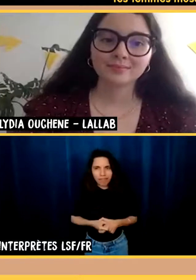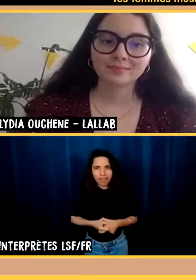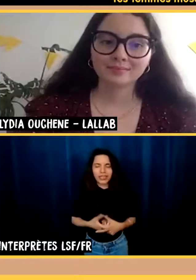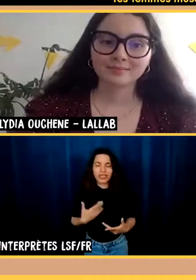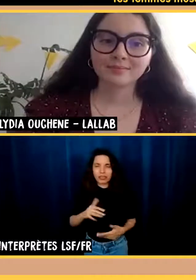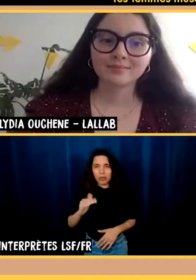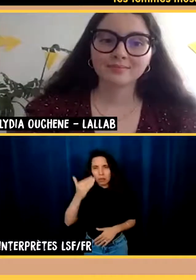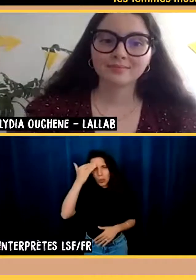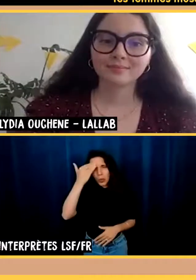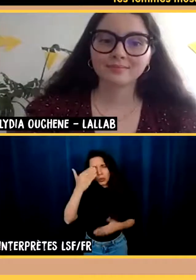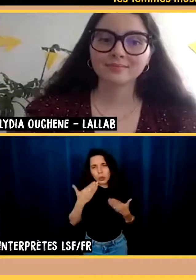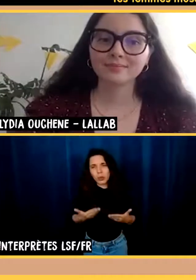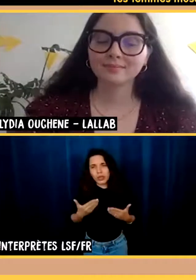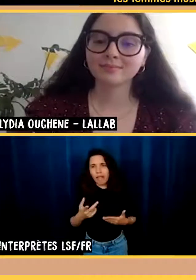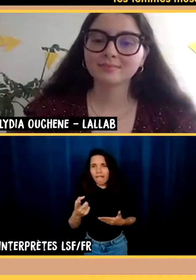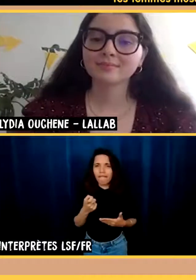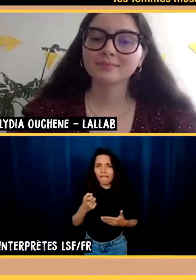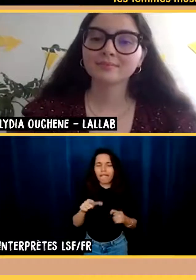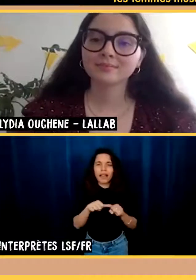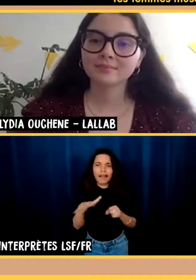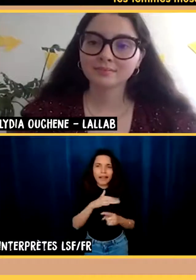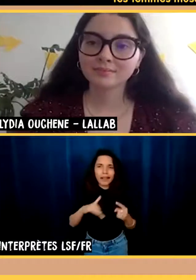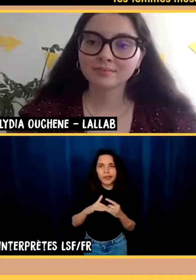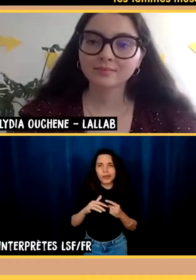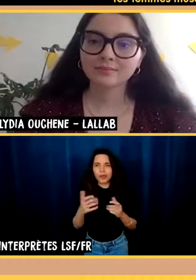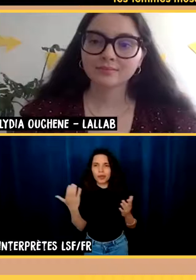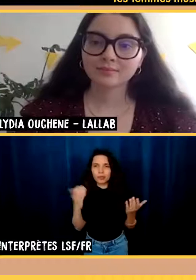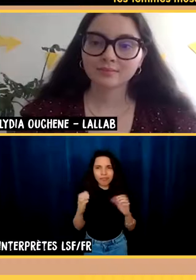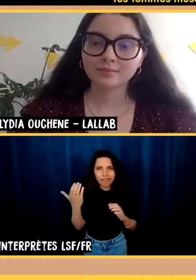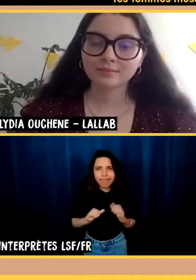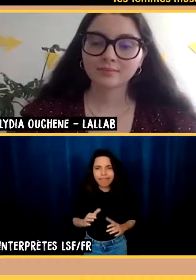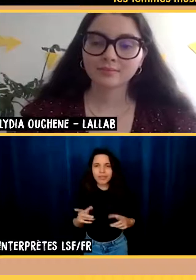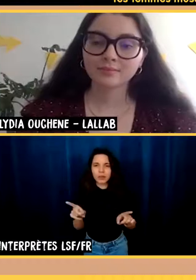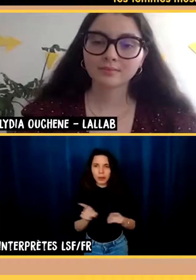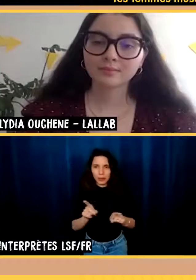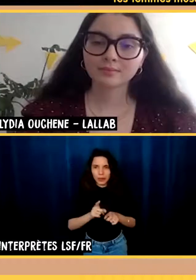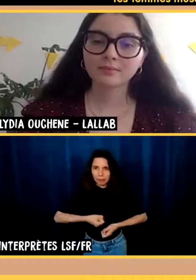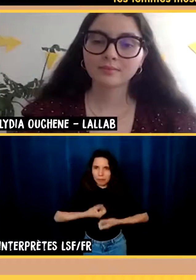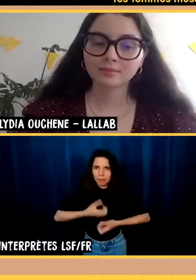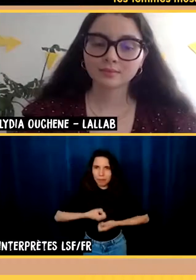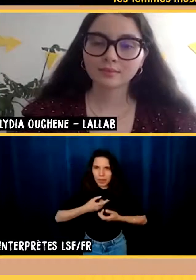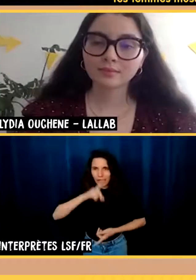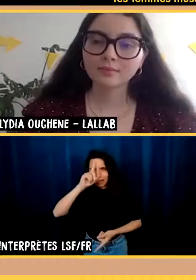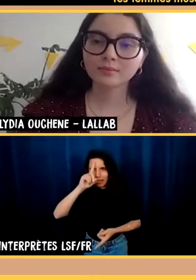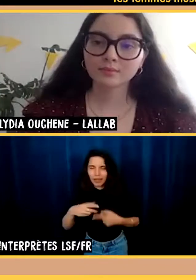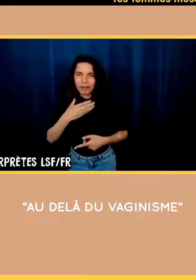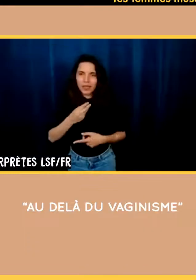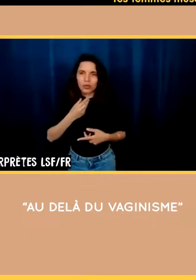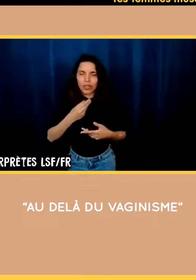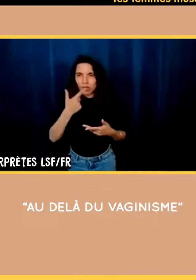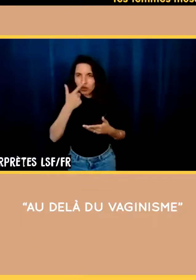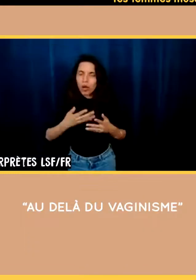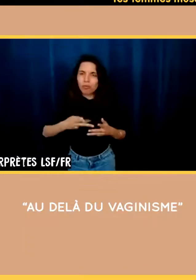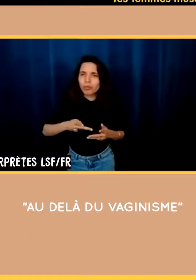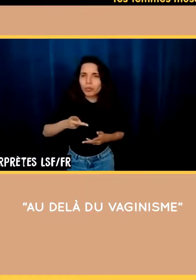aujourd'hui grâce, on va dire, à la montée des réseaux sociaux, au fait que la parole soit libérée par rapport à la question de la sexualité. Et